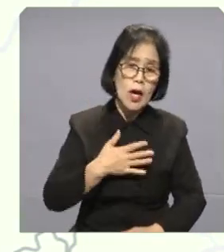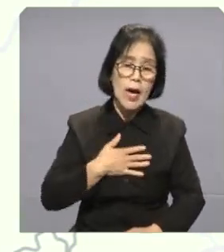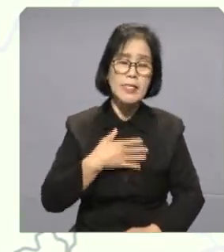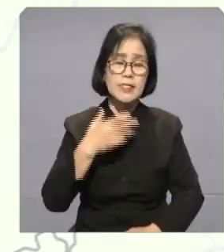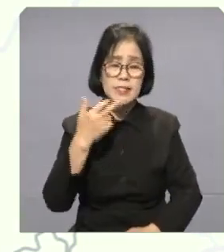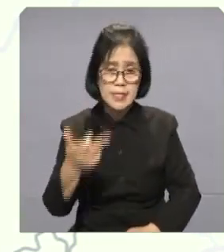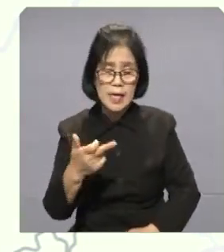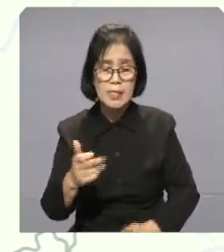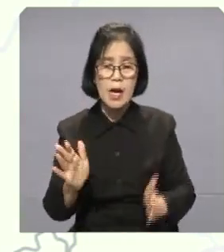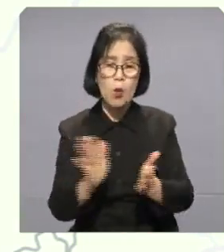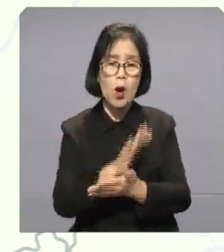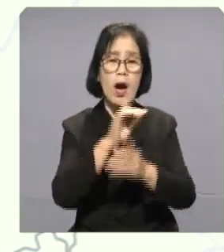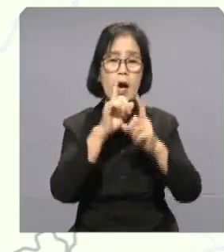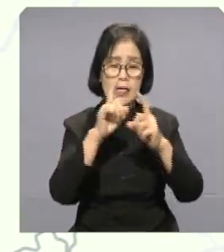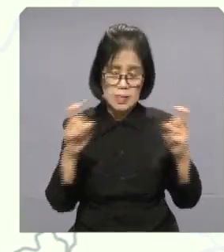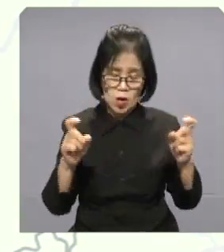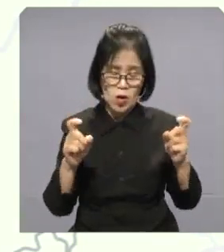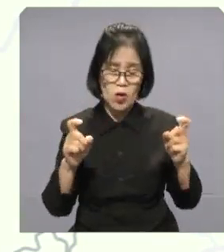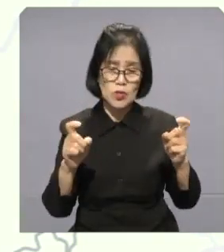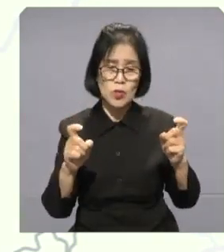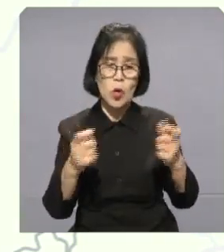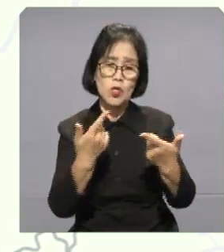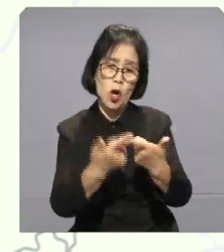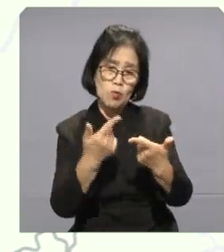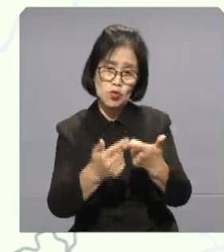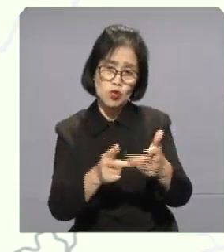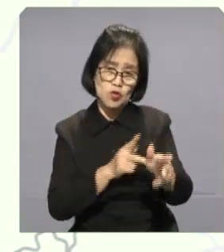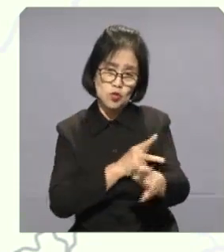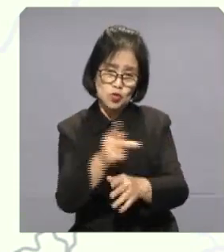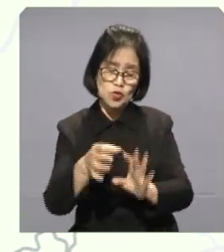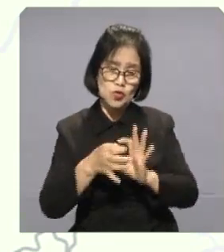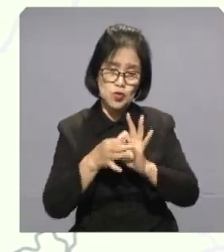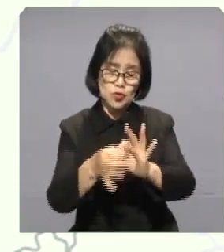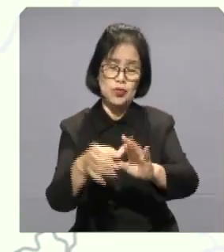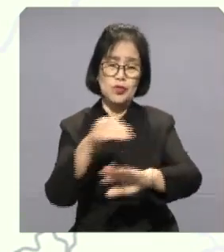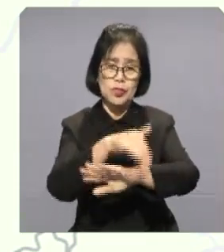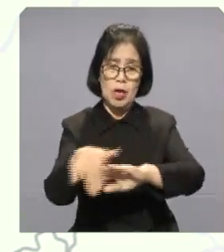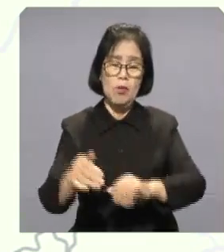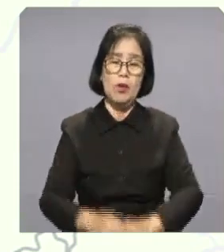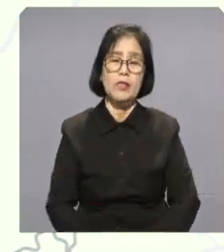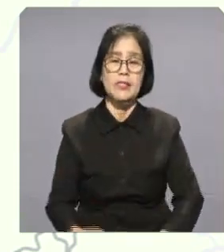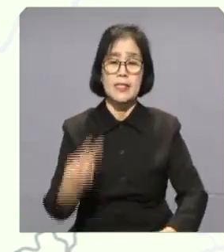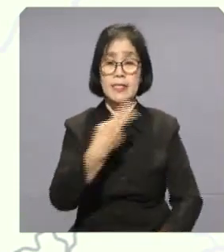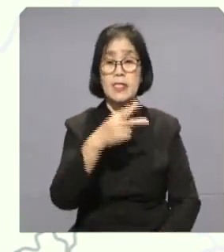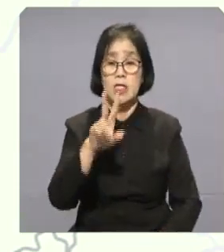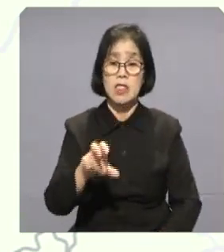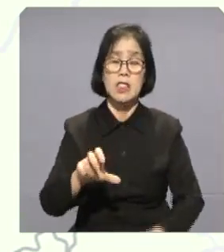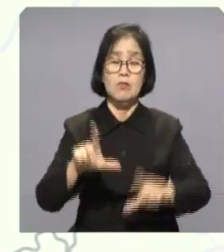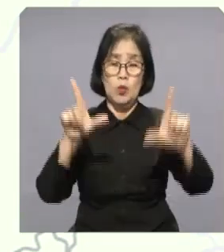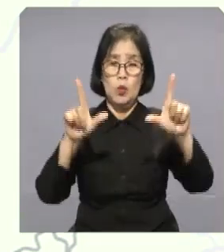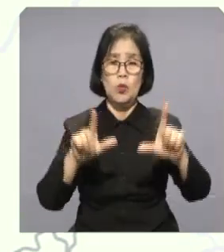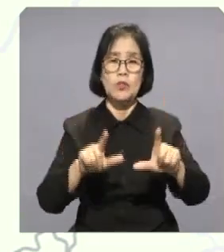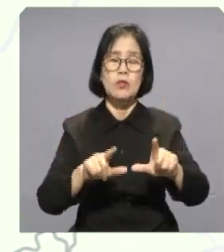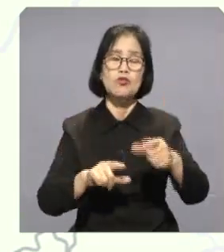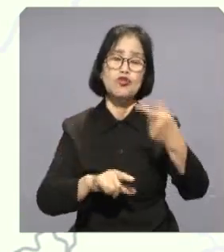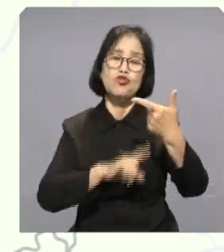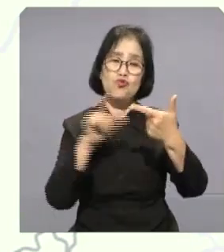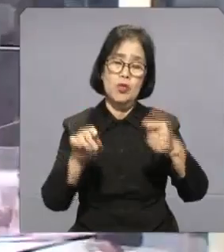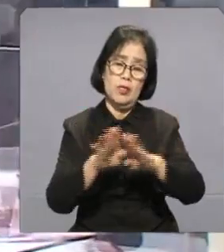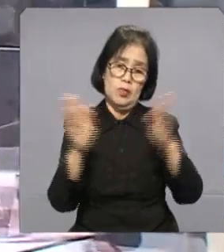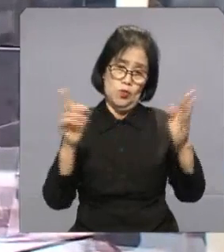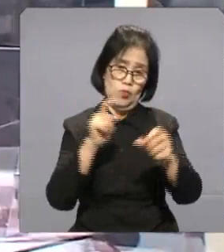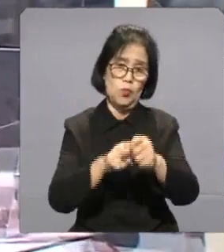초지역, 화성 어촌역을 거쳐 경부고속철도를 잇는 계획인데 오는 2025년 6월 개통이